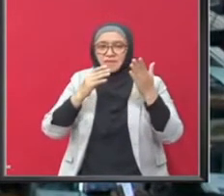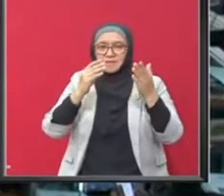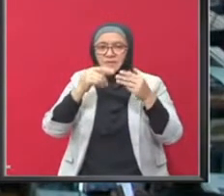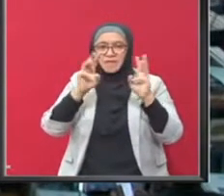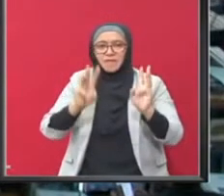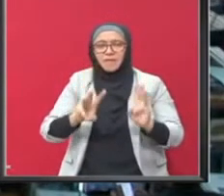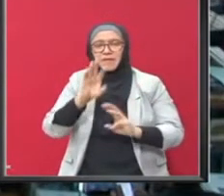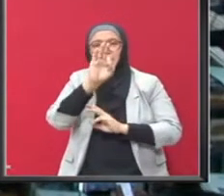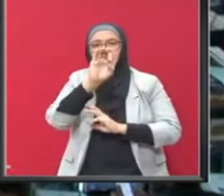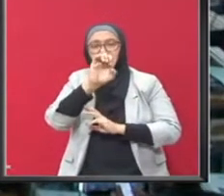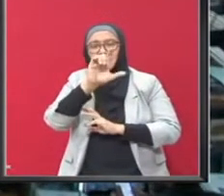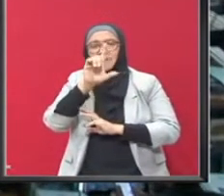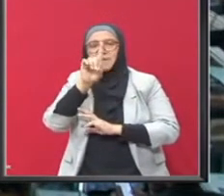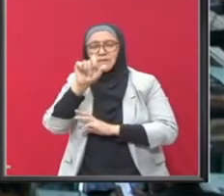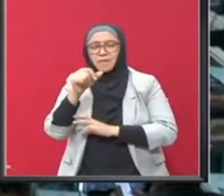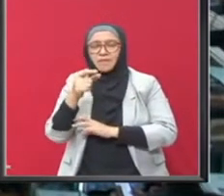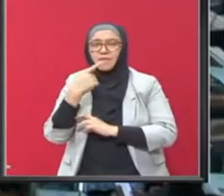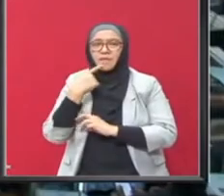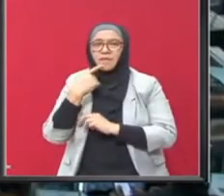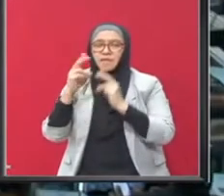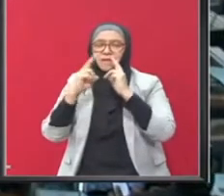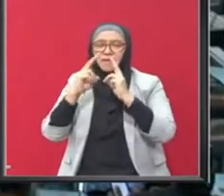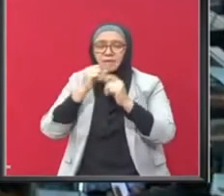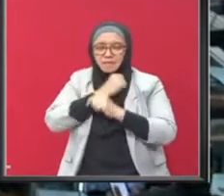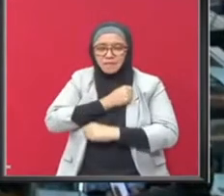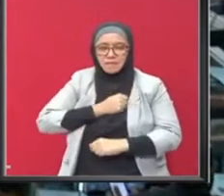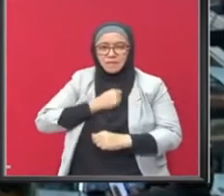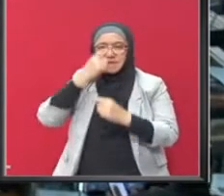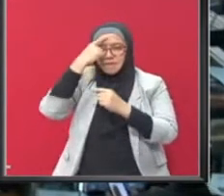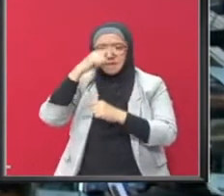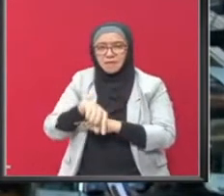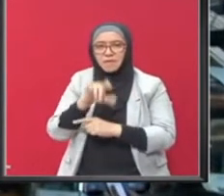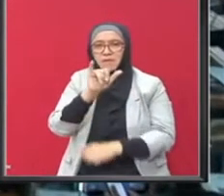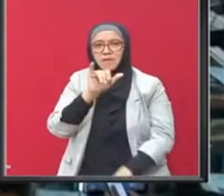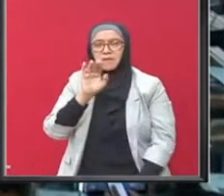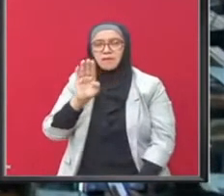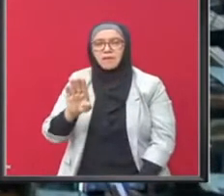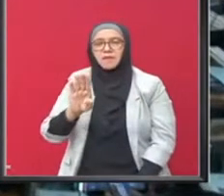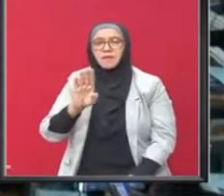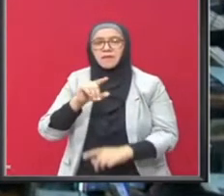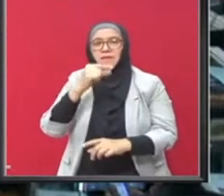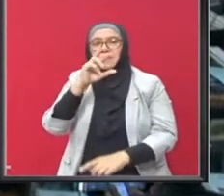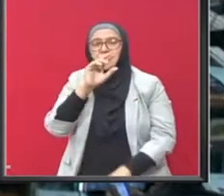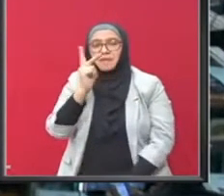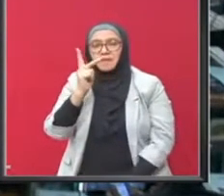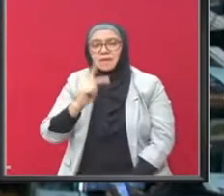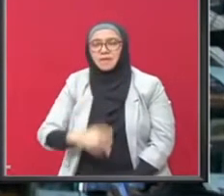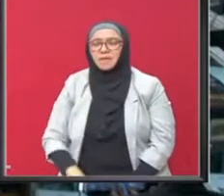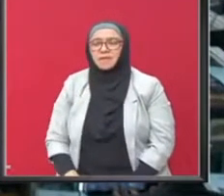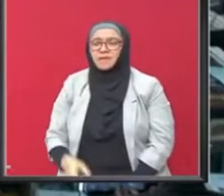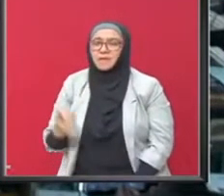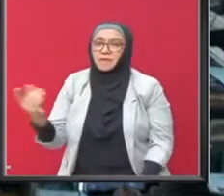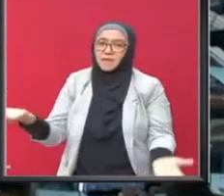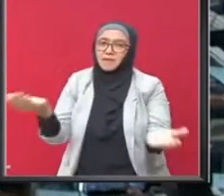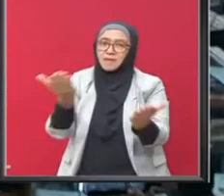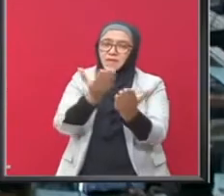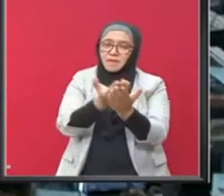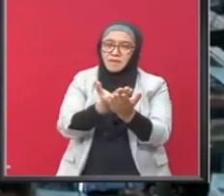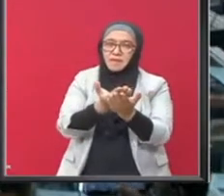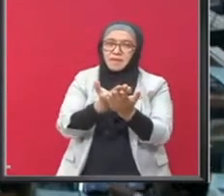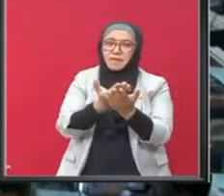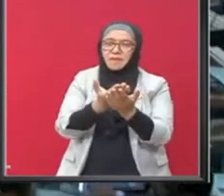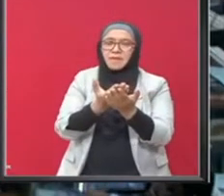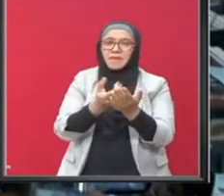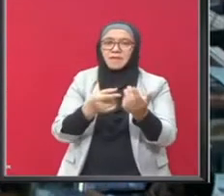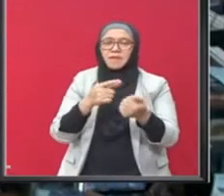berikut warga oleh RAM laptop sepuloh diperankan menunggui atas cadangannya Yauma jelbudan jempol kita tumbuhkan saya